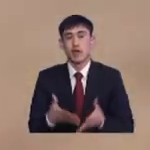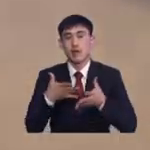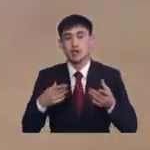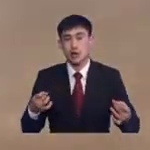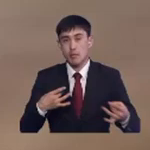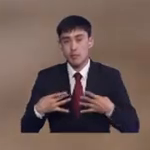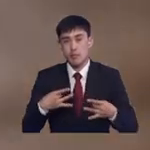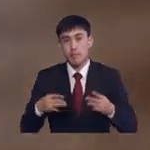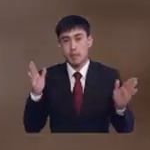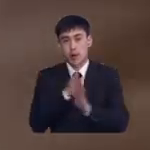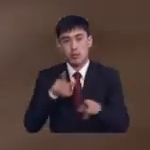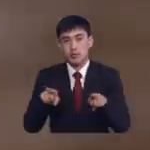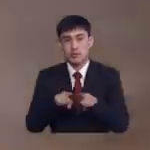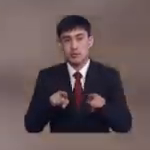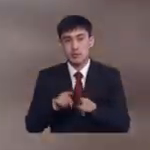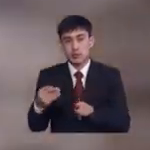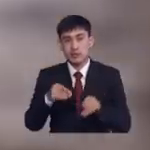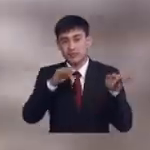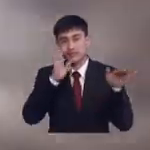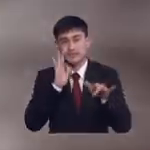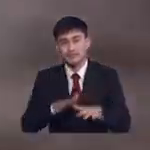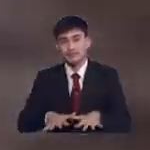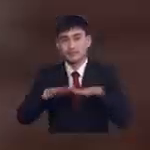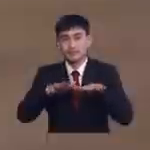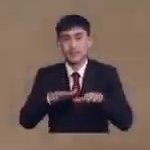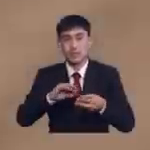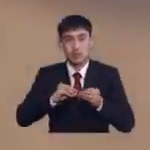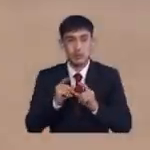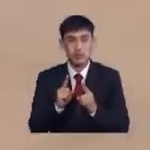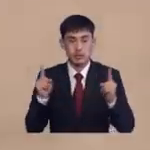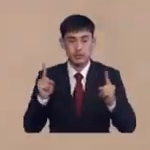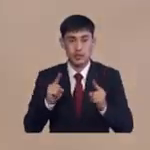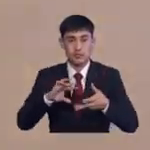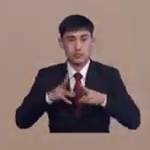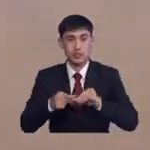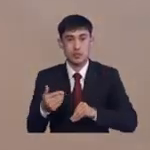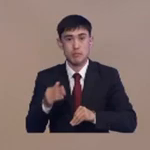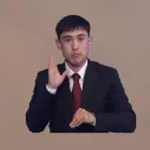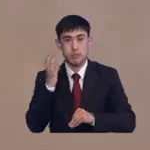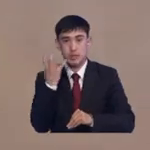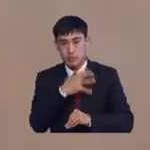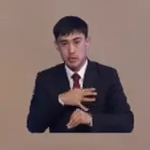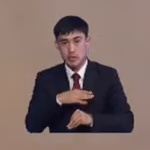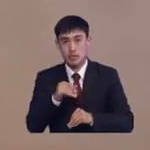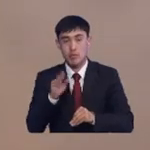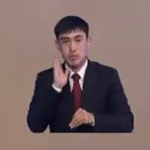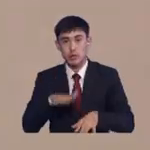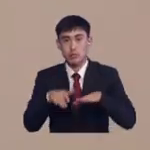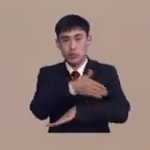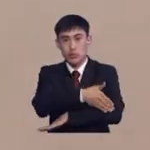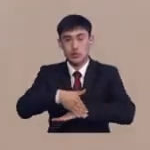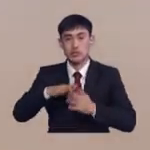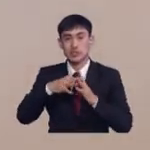капризы погоды в буквальном смысле слова выливаются жителям в большие проблемы. Так, в результате потепления оказались подтоплены улицы в селе